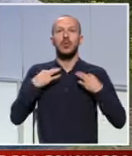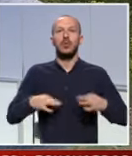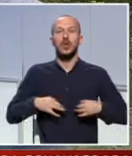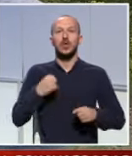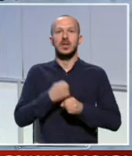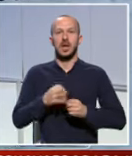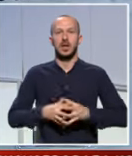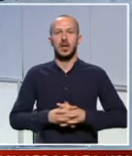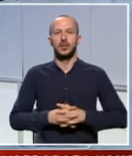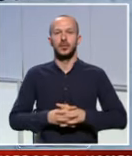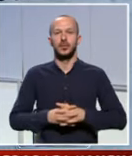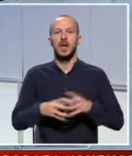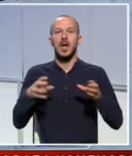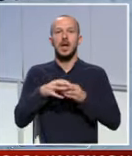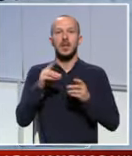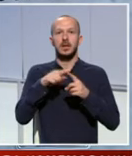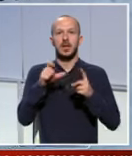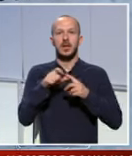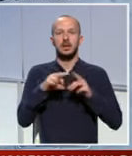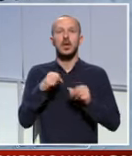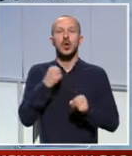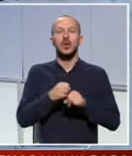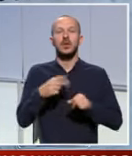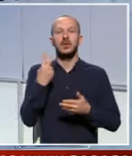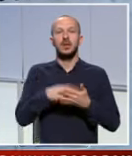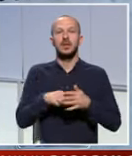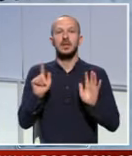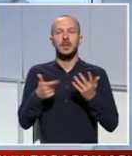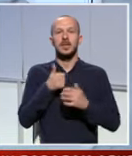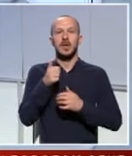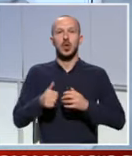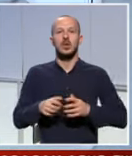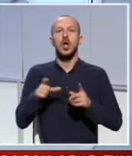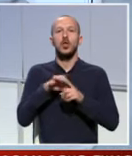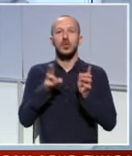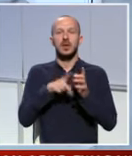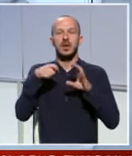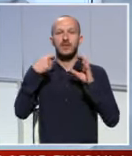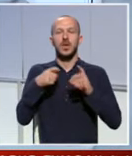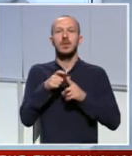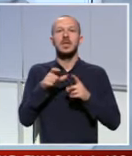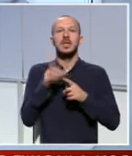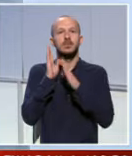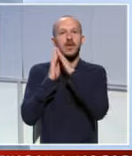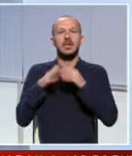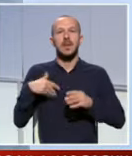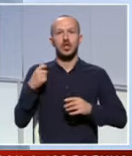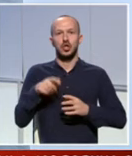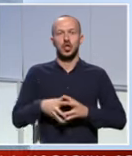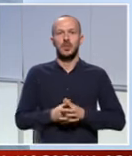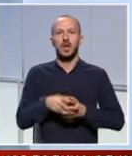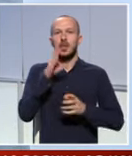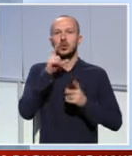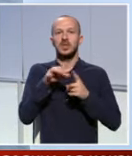profesionalnog zadatka. Ekipa RTRS-a uradila je 2017. godine dokumentarni film Spavajte mladići.